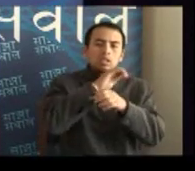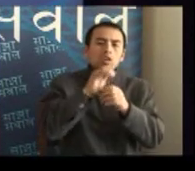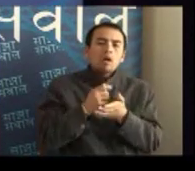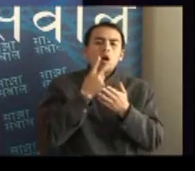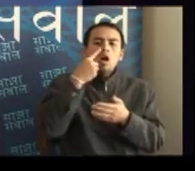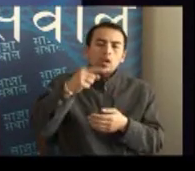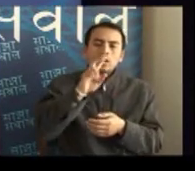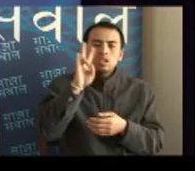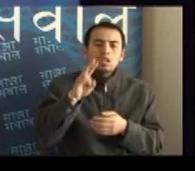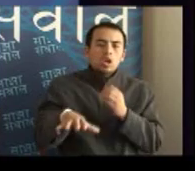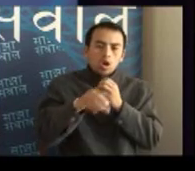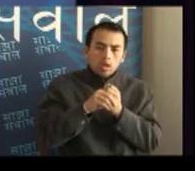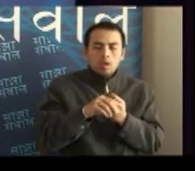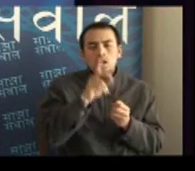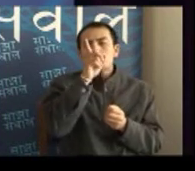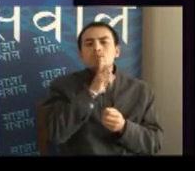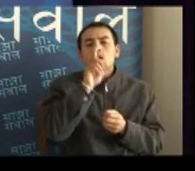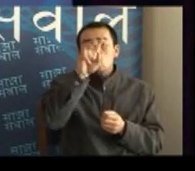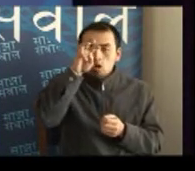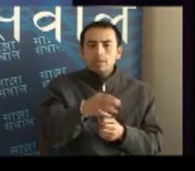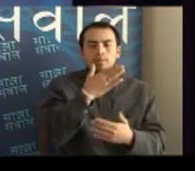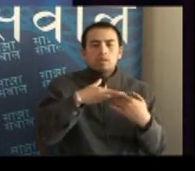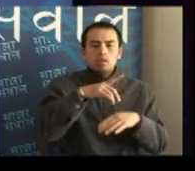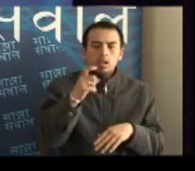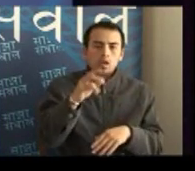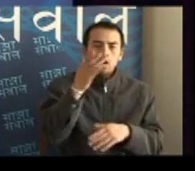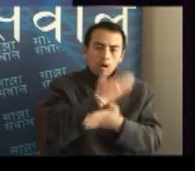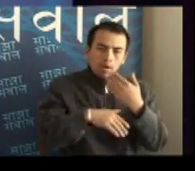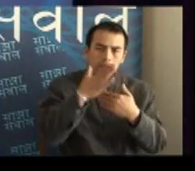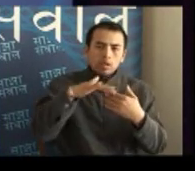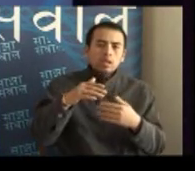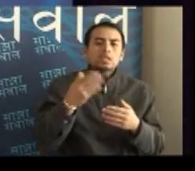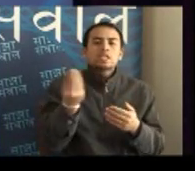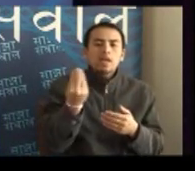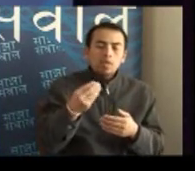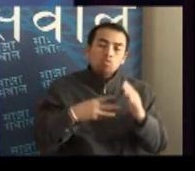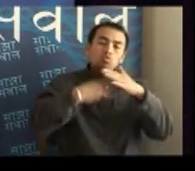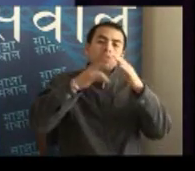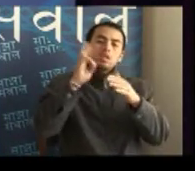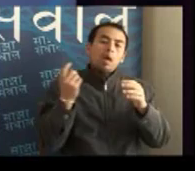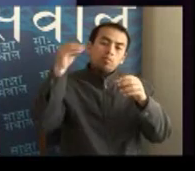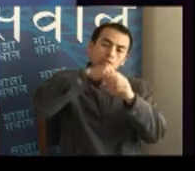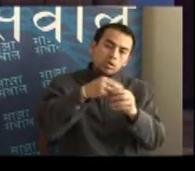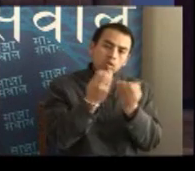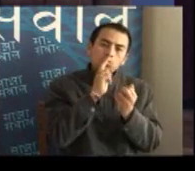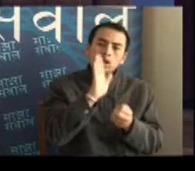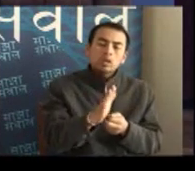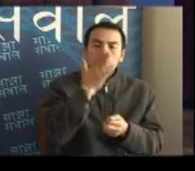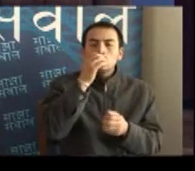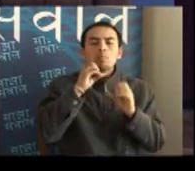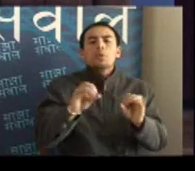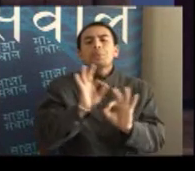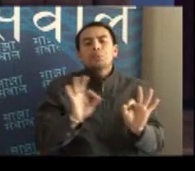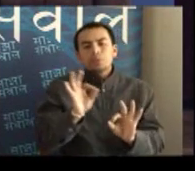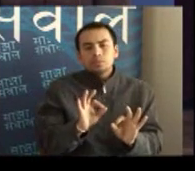शिक्षा अन्तर्गत के भनिएको छ भने प्रत्येक वर्ष कम्तीमा 1000 विद्यार्थीलाई अपाङ्ग विद्यार्थीलाई साधारण एवं उच्च शिक्षामा भर्ना गर्ने भन्ने छ। तर यस्ता कुराहरू किन